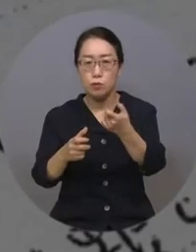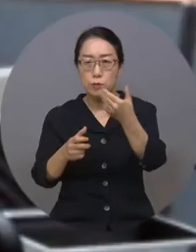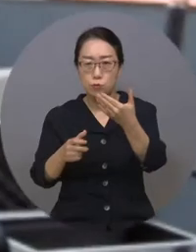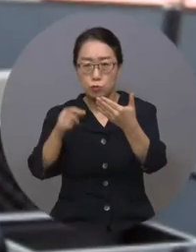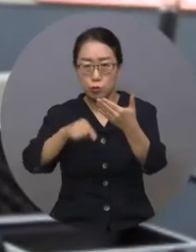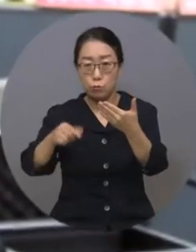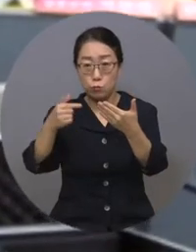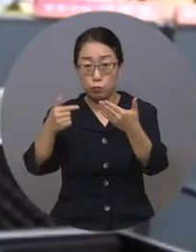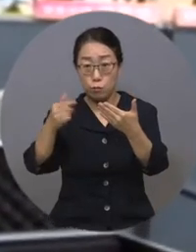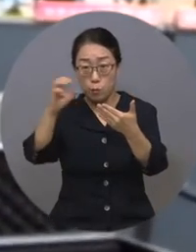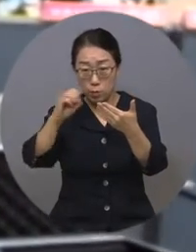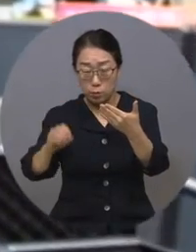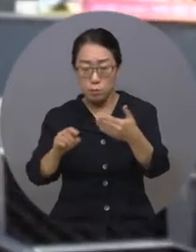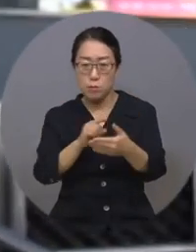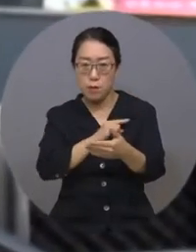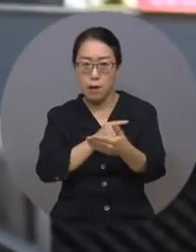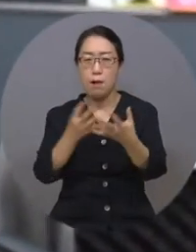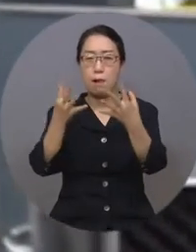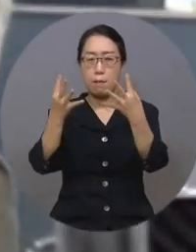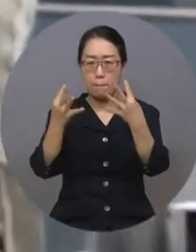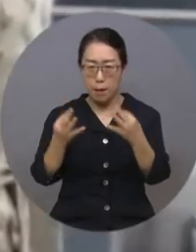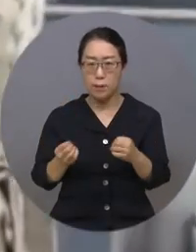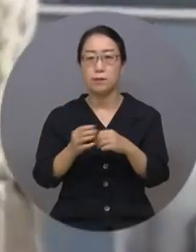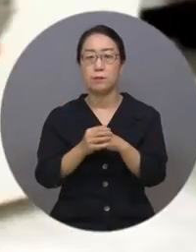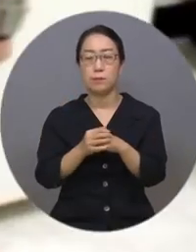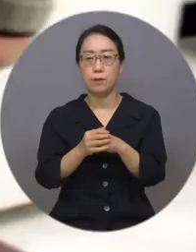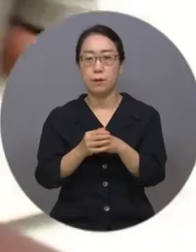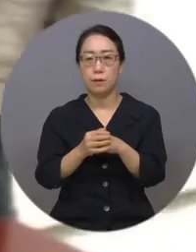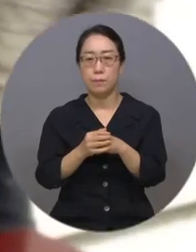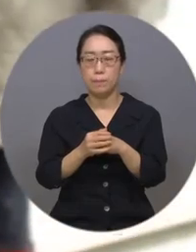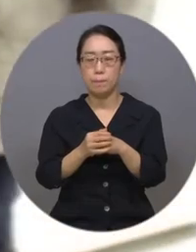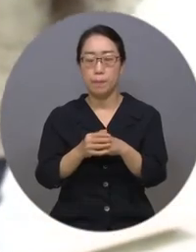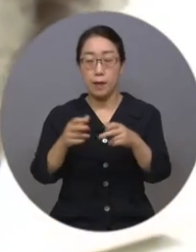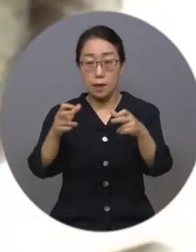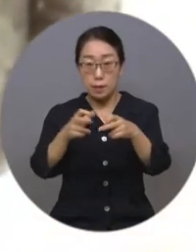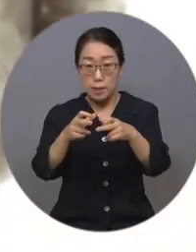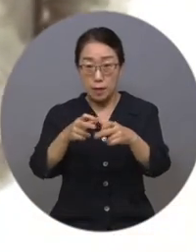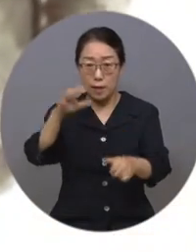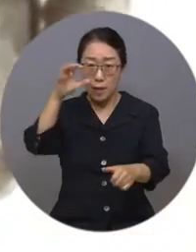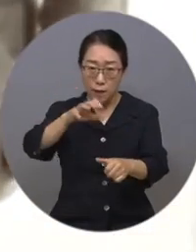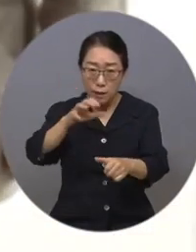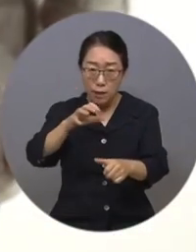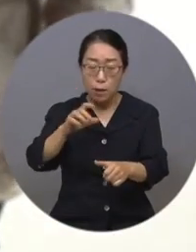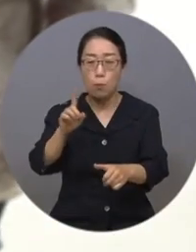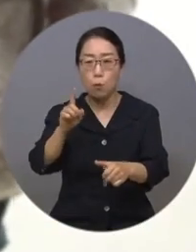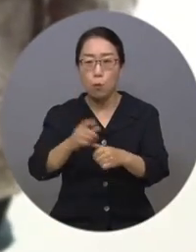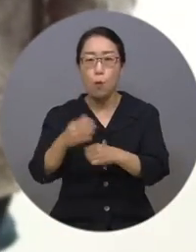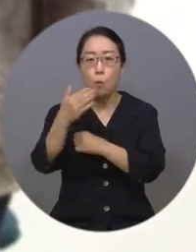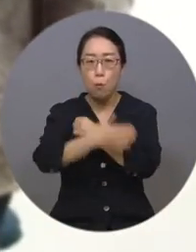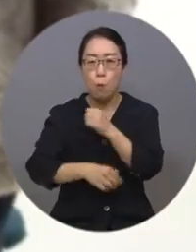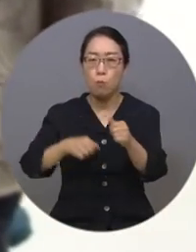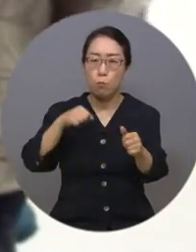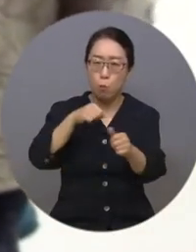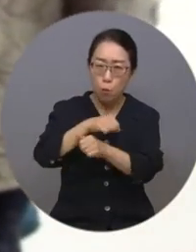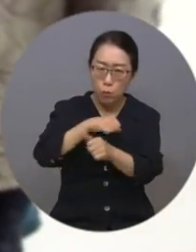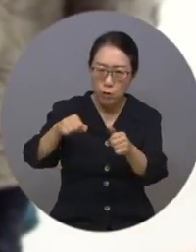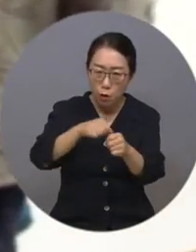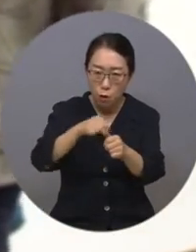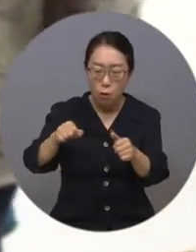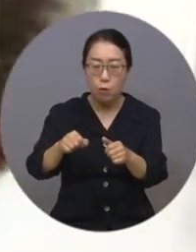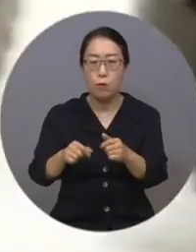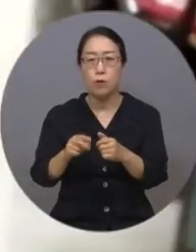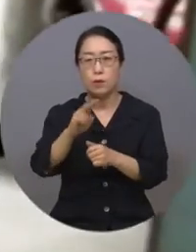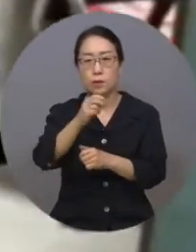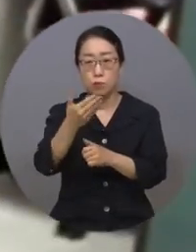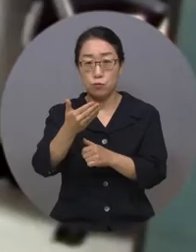가장 높은 비율로 나타났습니다 장애인 학대 유형은 신체적 학대가 29.9% 로